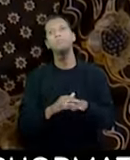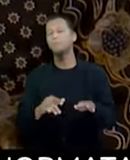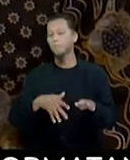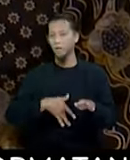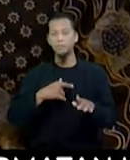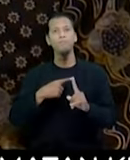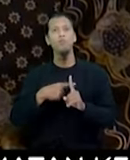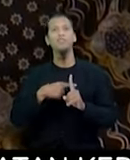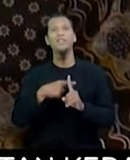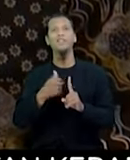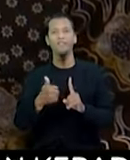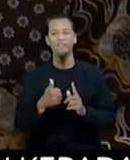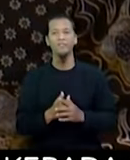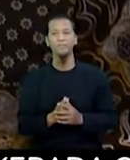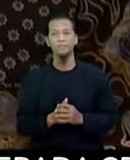untuk tidur